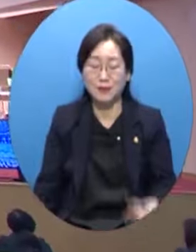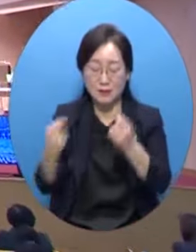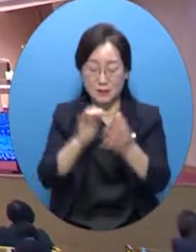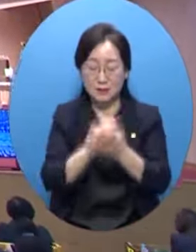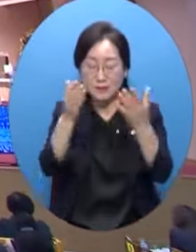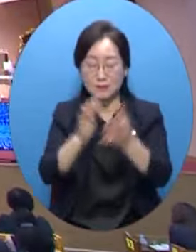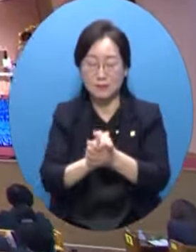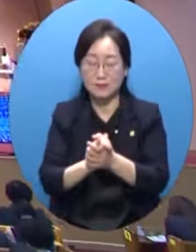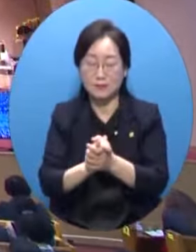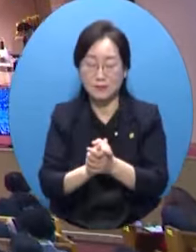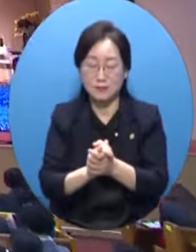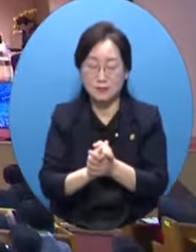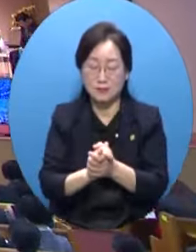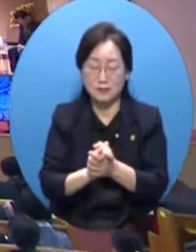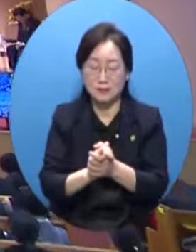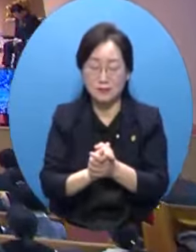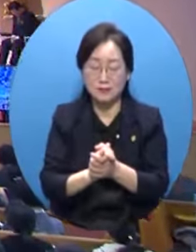하겠습니다.